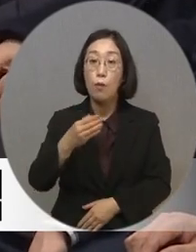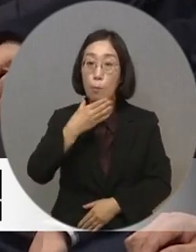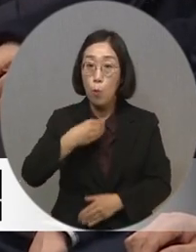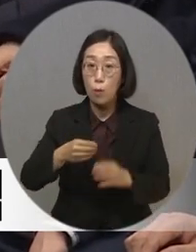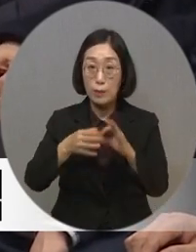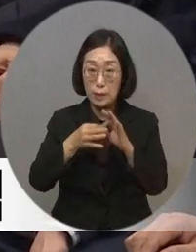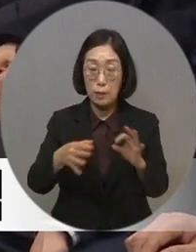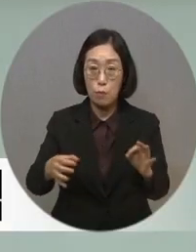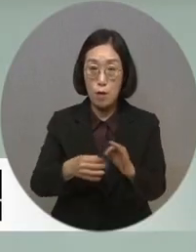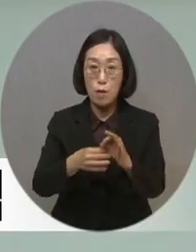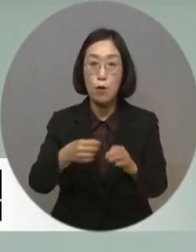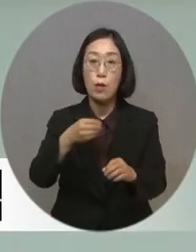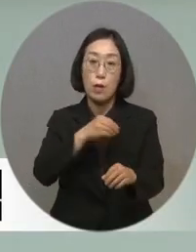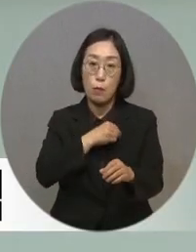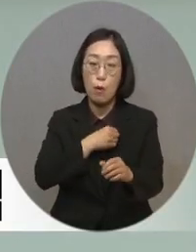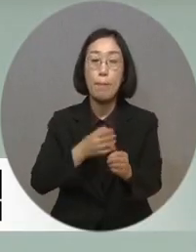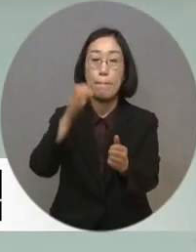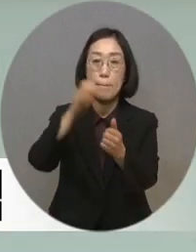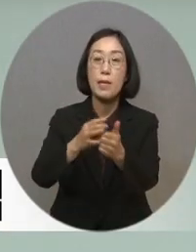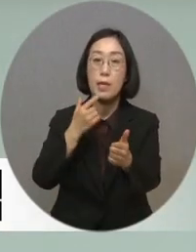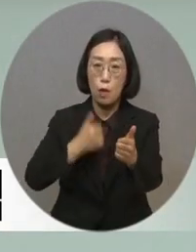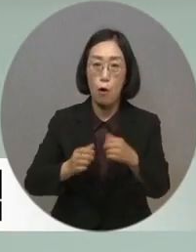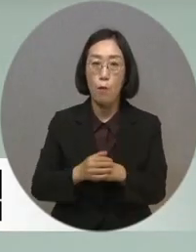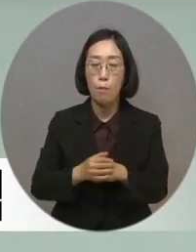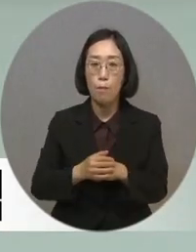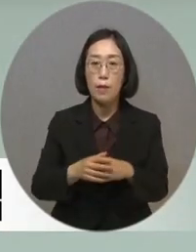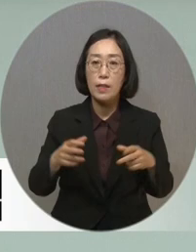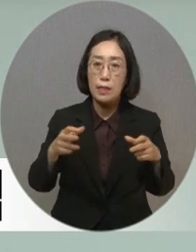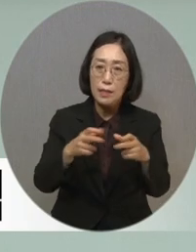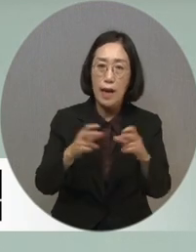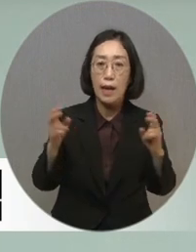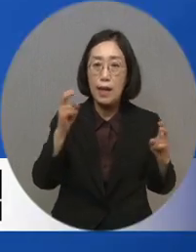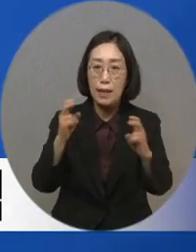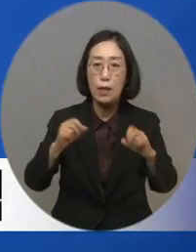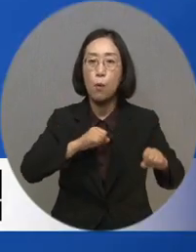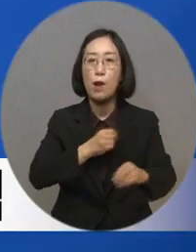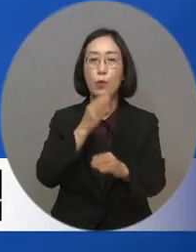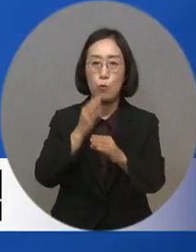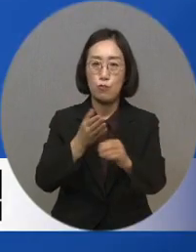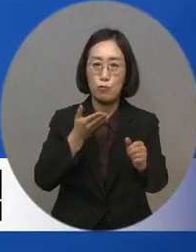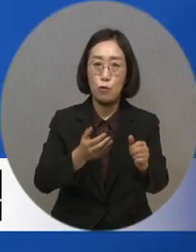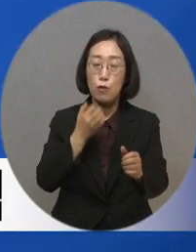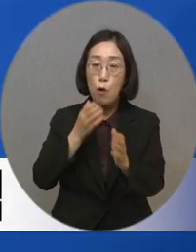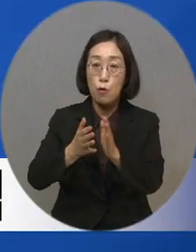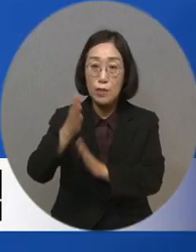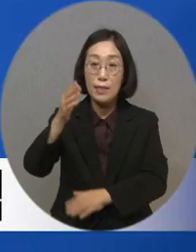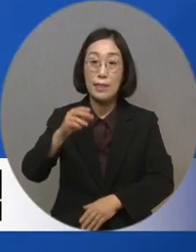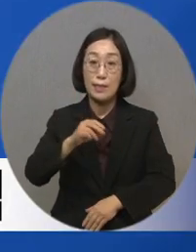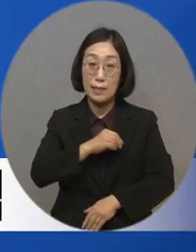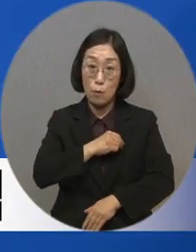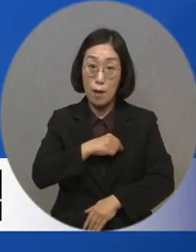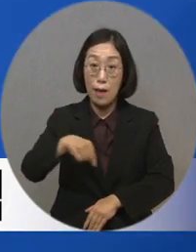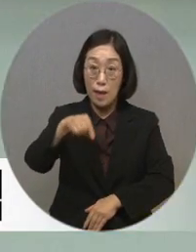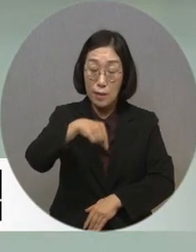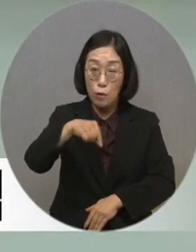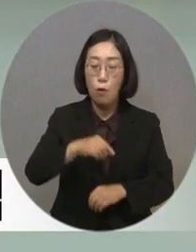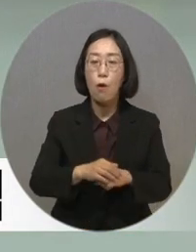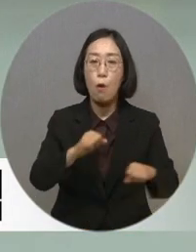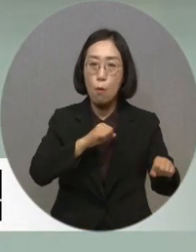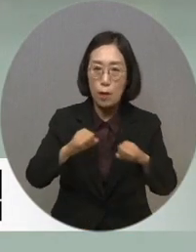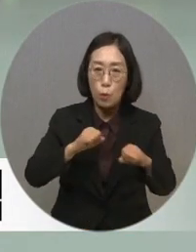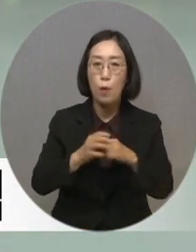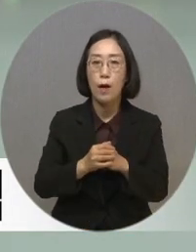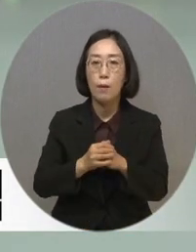등을 역임했습니다. 장애기업인으로도 활동하고 있는 그는 서울시의회 장애인비례대표 의원으로